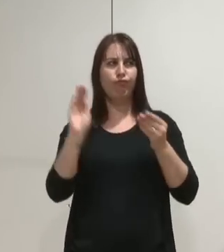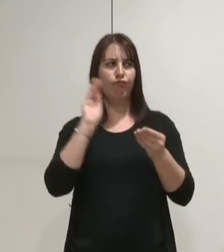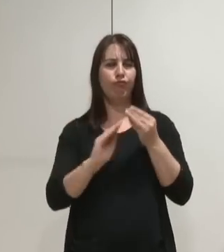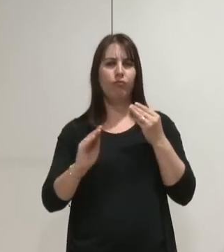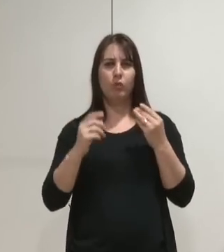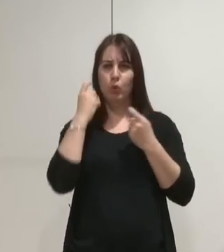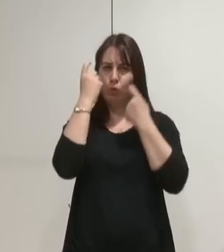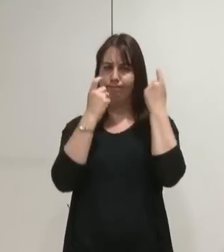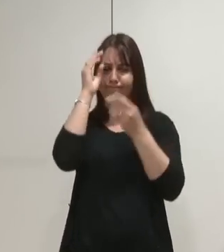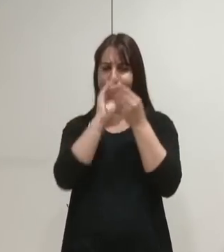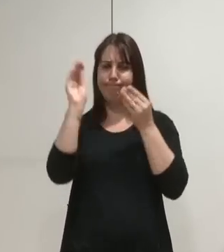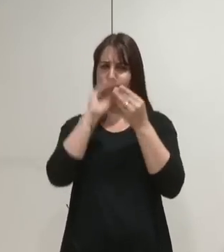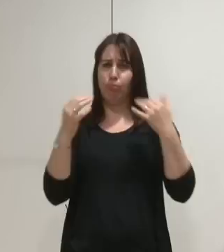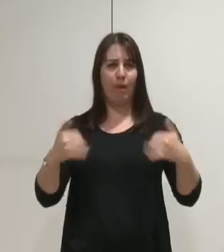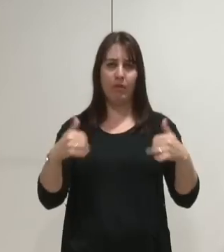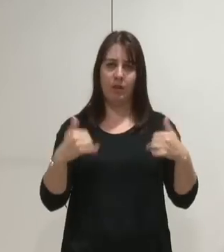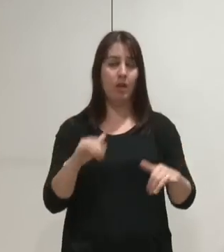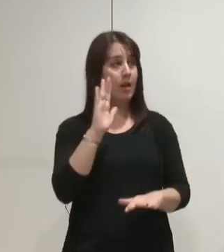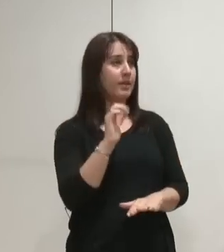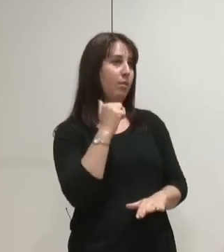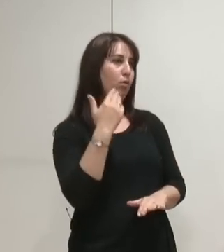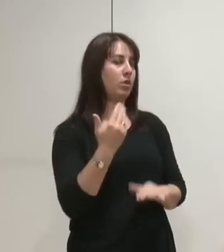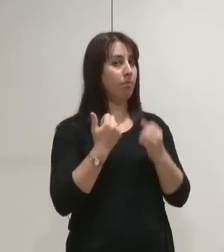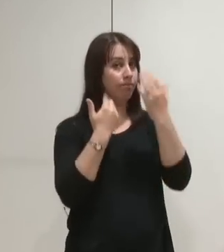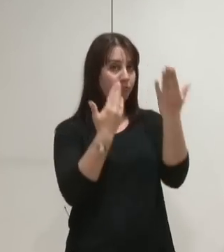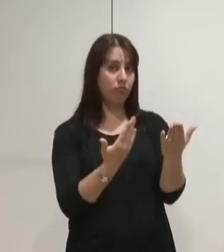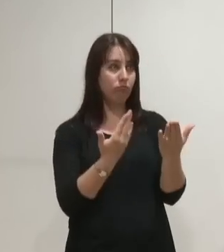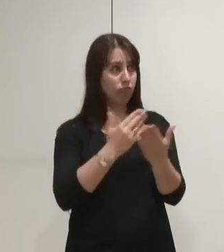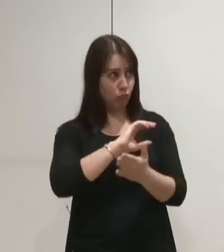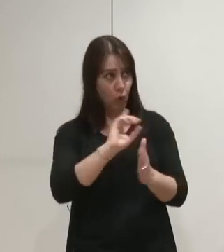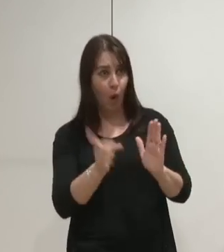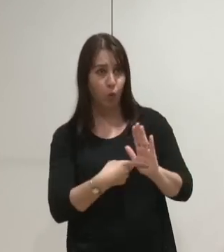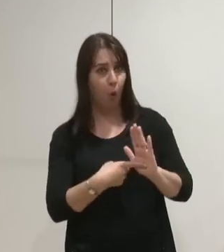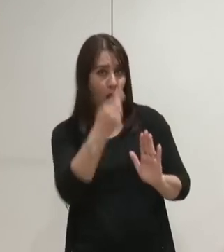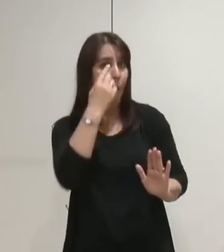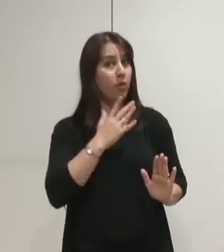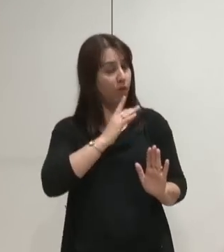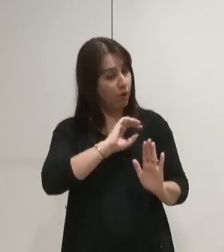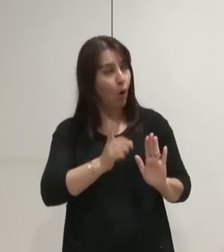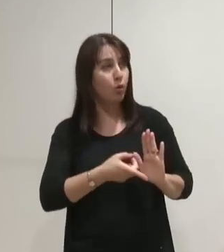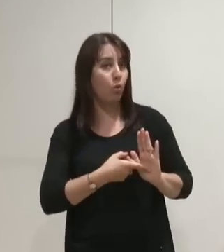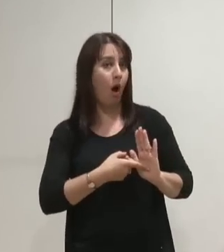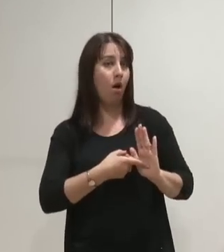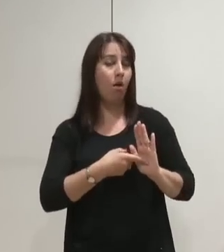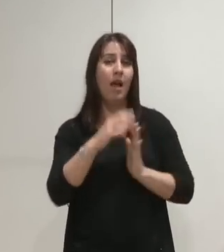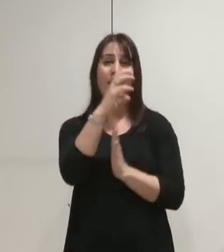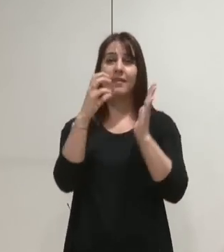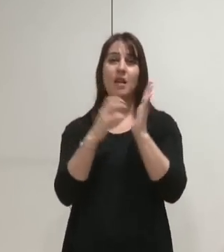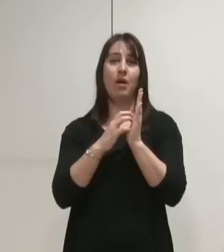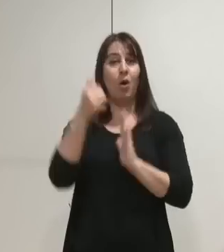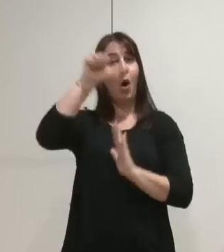c'est la raison pour laquelle nous considérons qu'il serait légitime que vous reportiez la délibération au